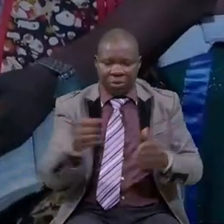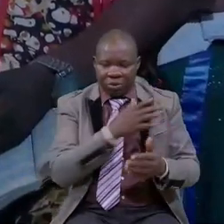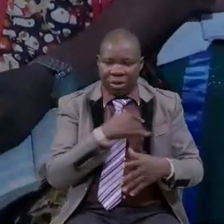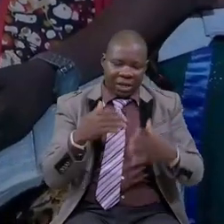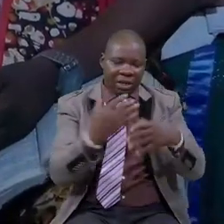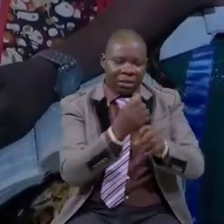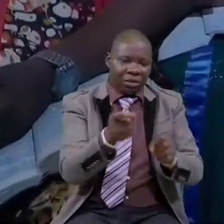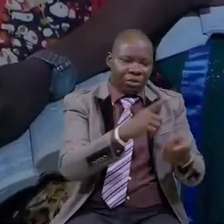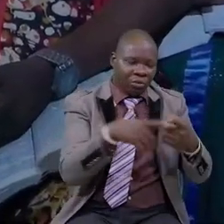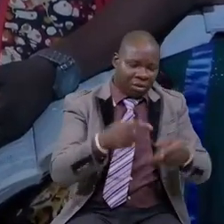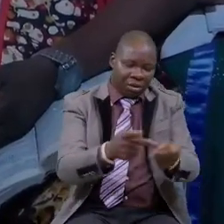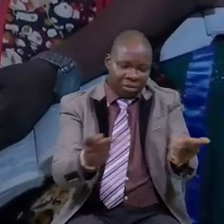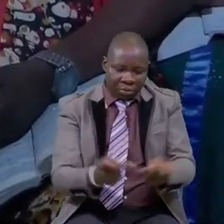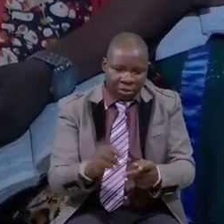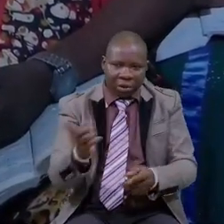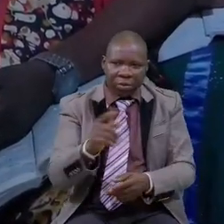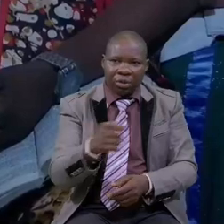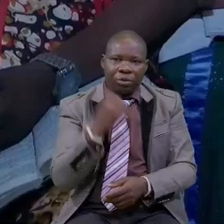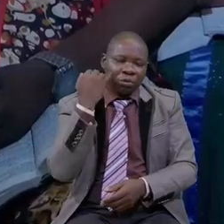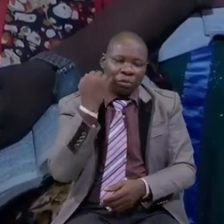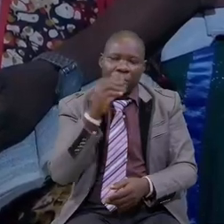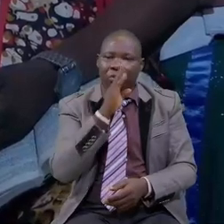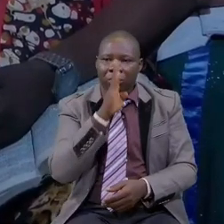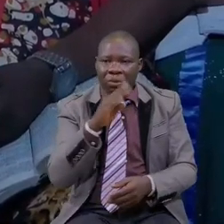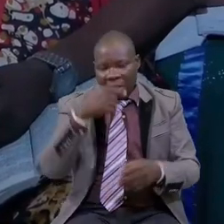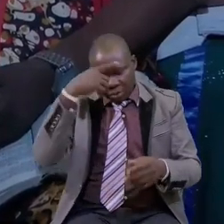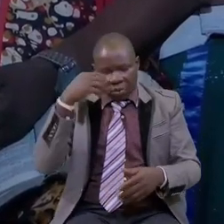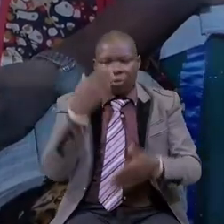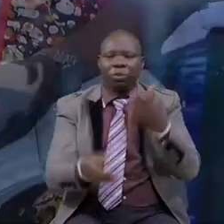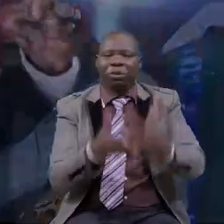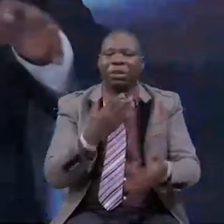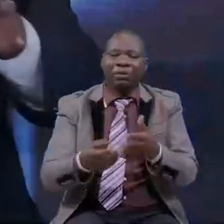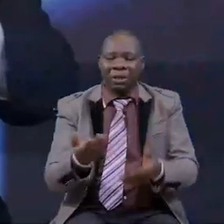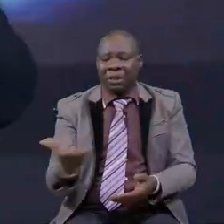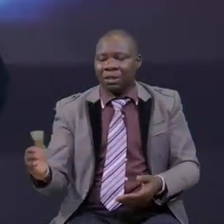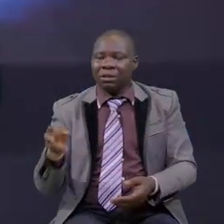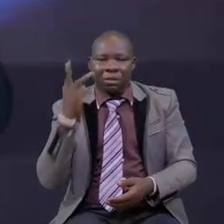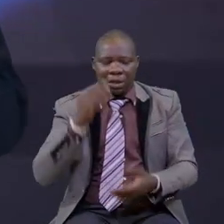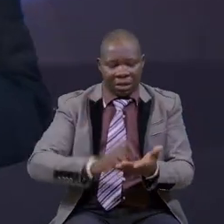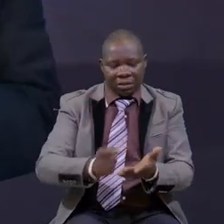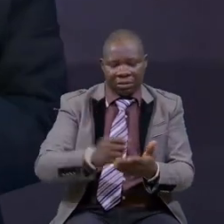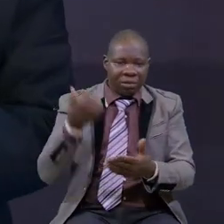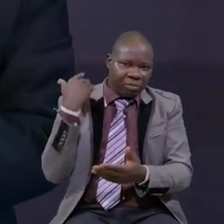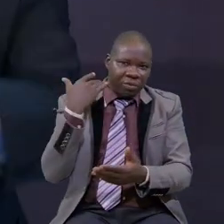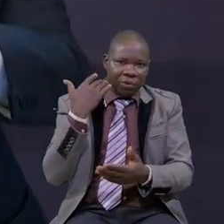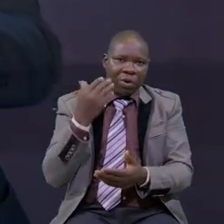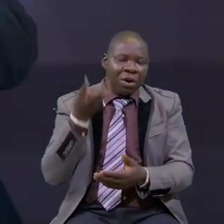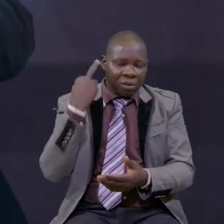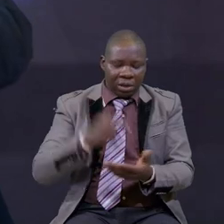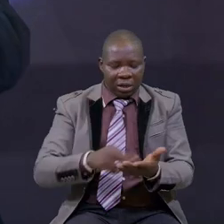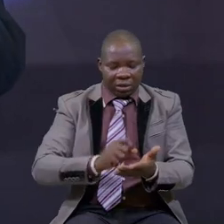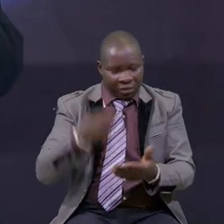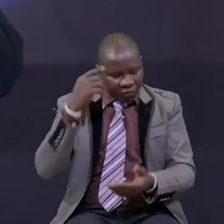il vous conduit là où vous devriez être. Parce que tout ce qui a été écrit, tout ce qui a été écrit, écrit pour